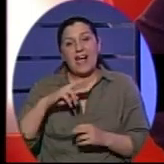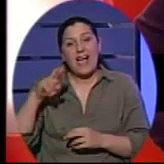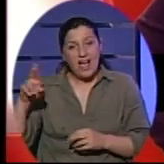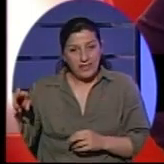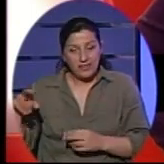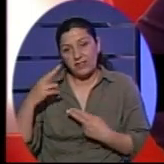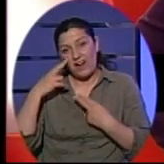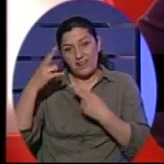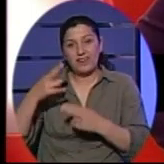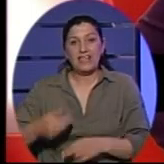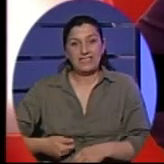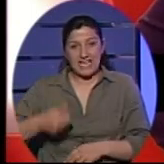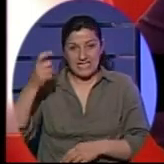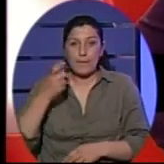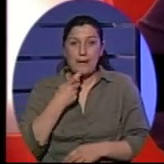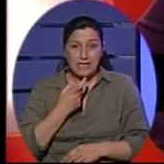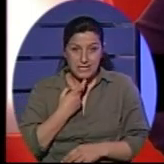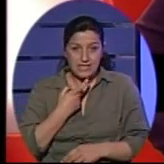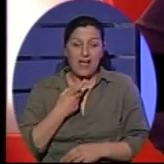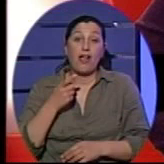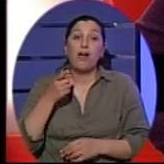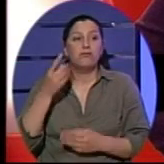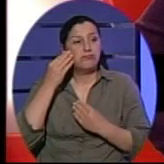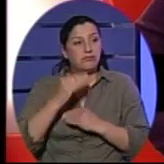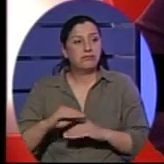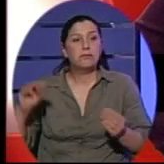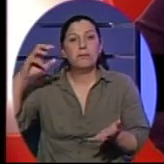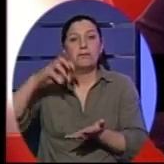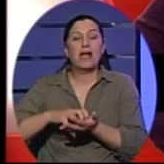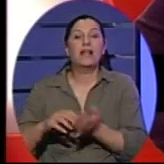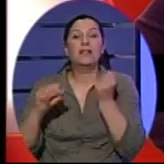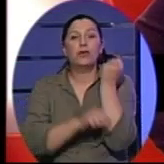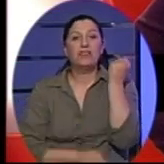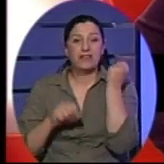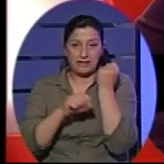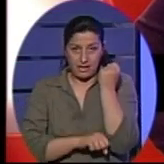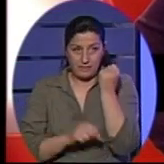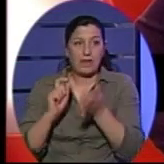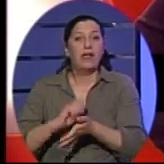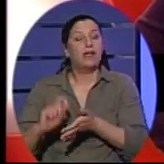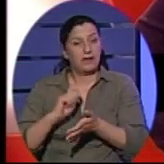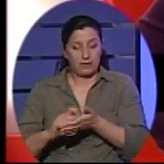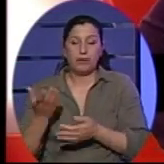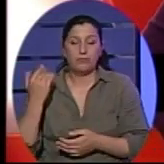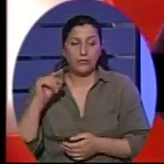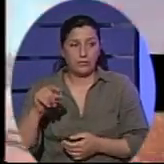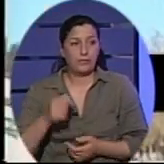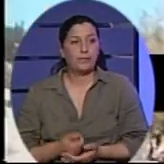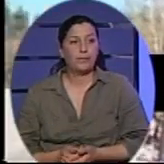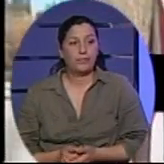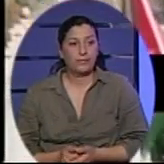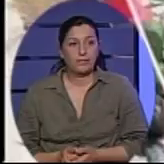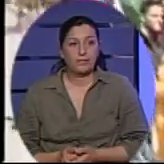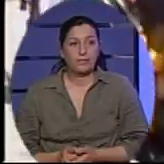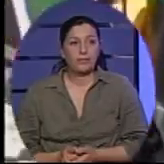המדינה שמעון פרס הגיע לביקור בעיר הבדואית והכריז על הקמת המרכז האוניברסיטה בעיר כתבנו אחמד הבוס היה